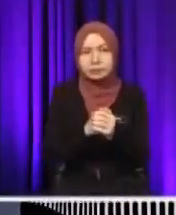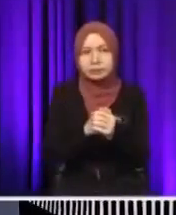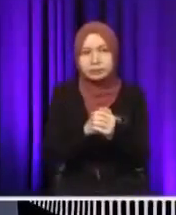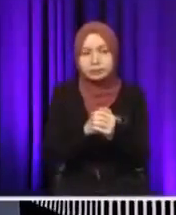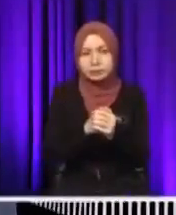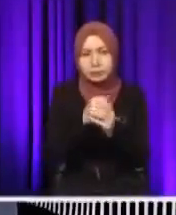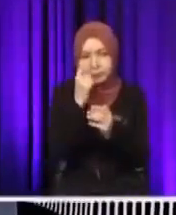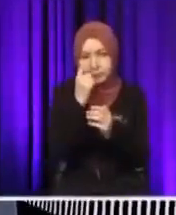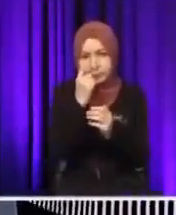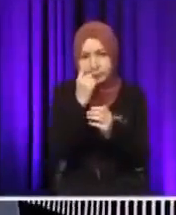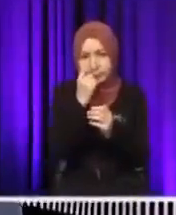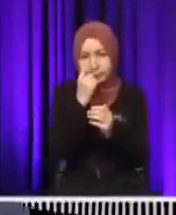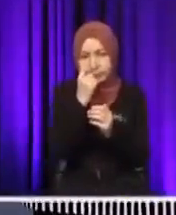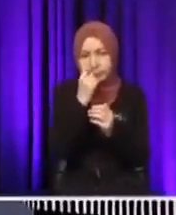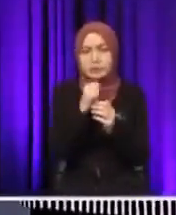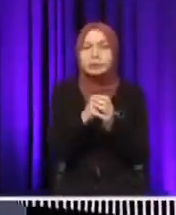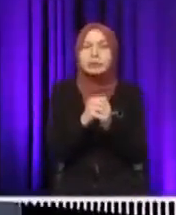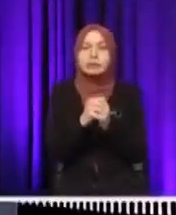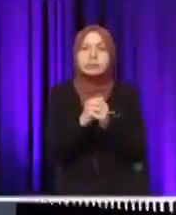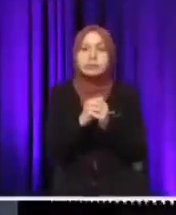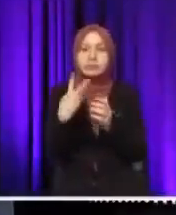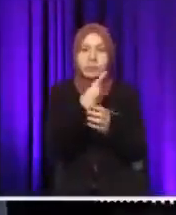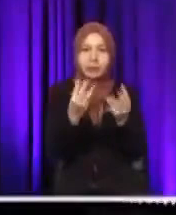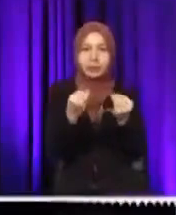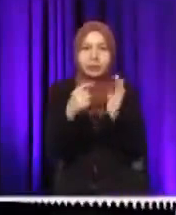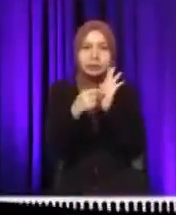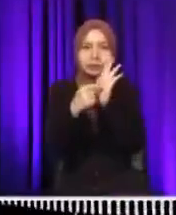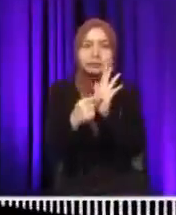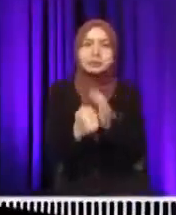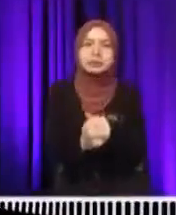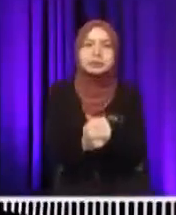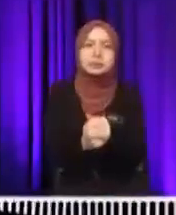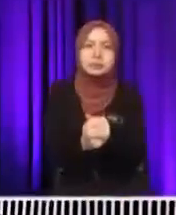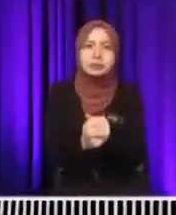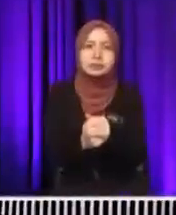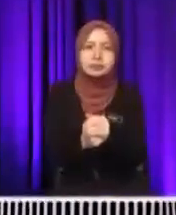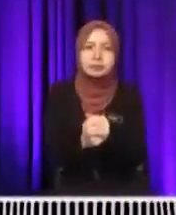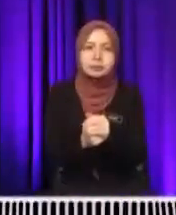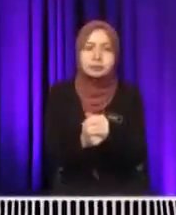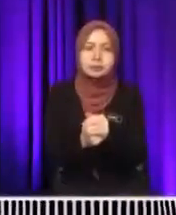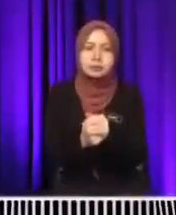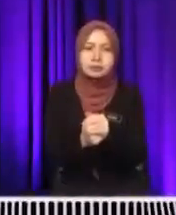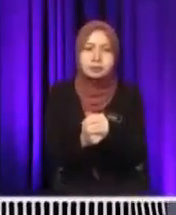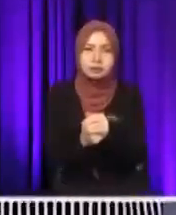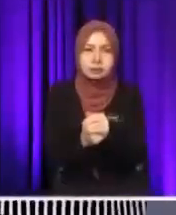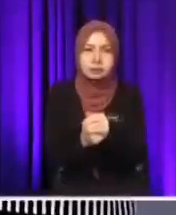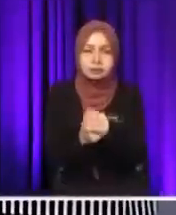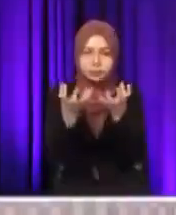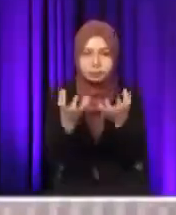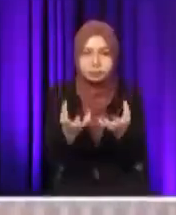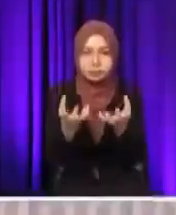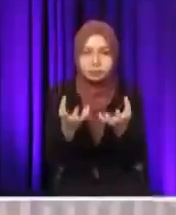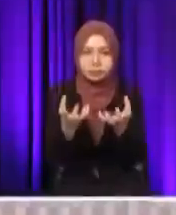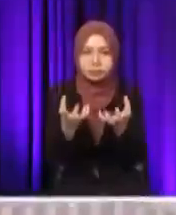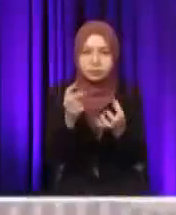tadi. Kita nak jenis nak tunjuk sahaja. Yeah. Kita timbang berapa banyak. Okay, so ini kita dah dapat 20 hingga 25 gram lah. Faham.